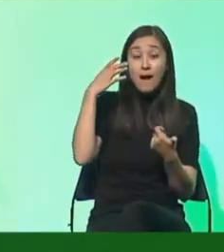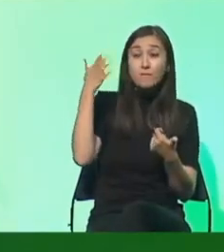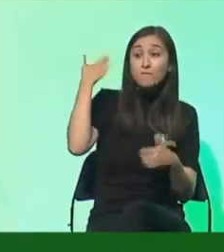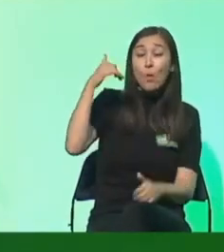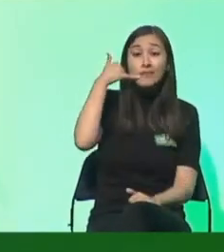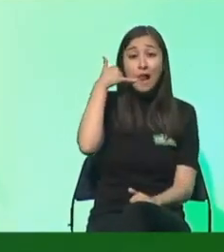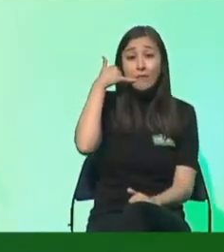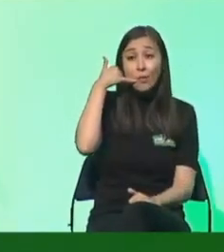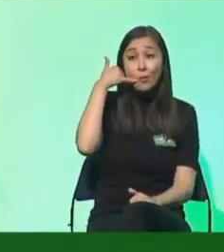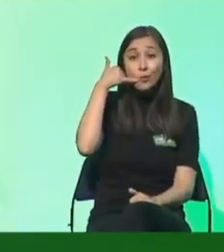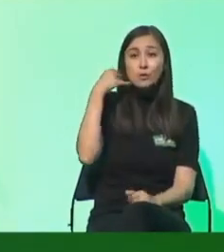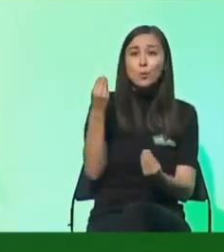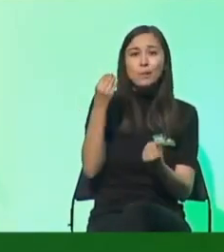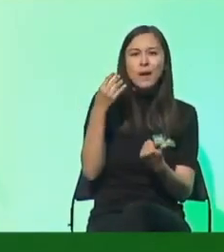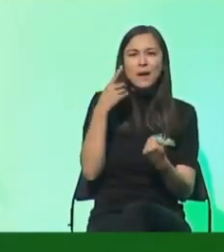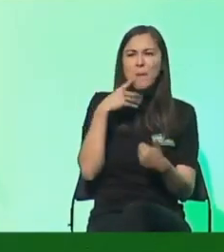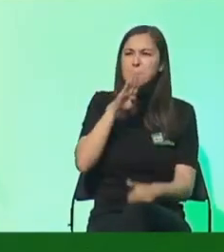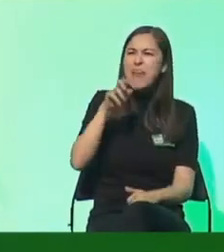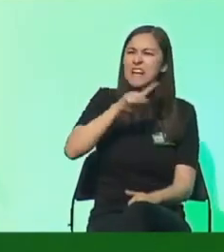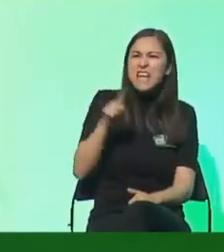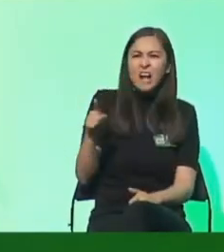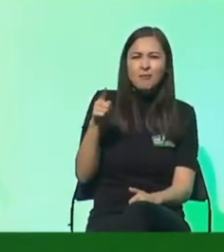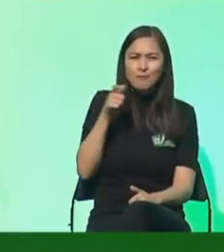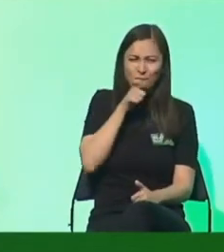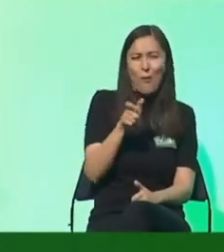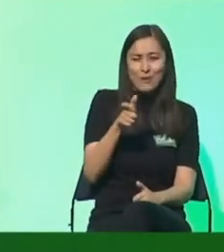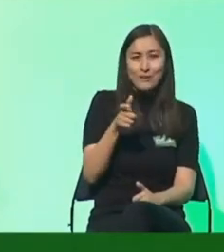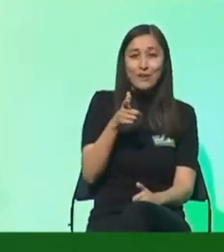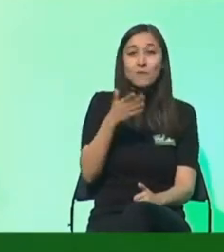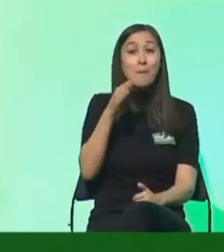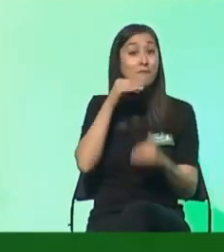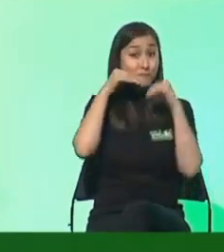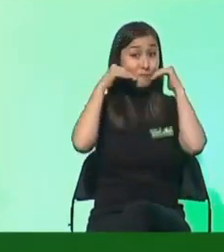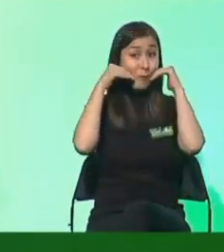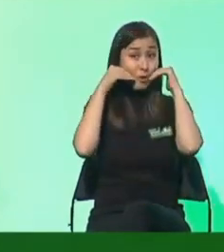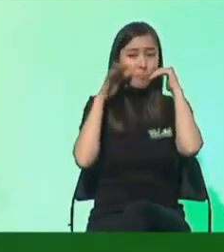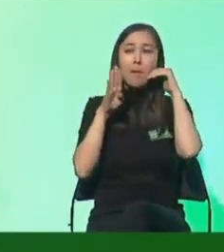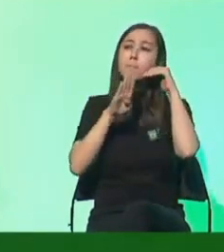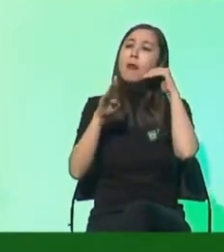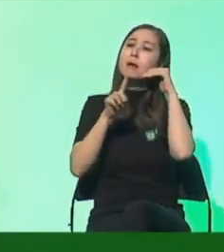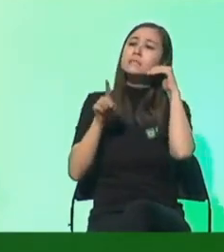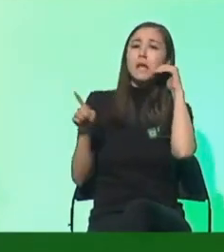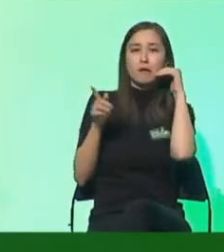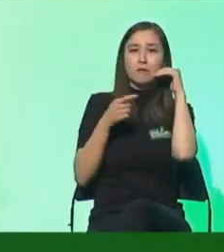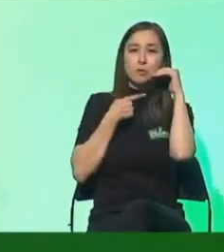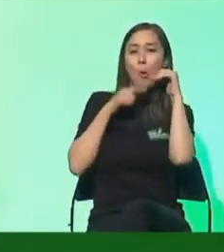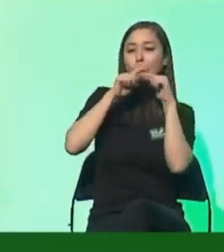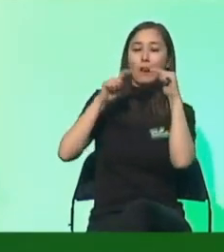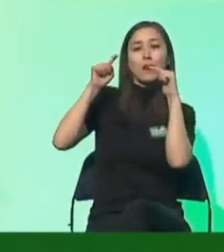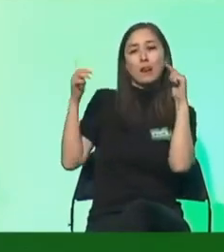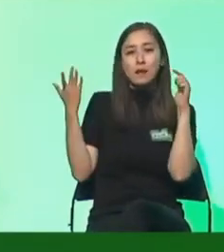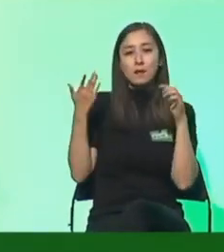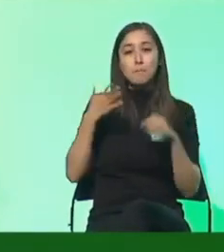Telefon gegangen sind, klang das ungefähr so: Banaczak. Wenn sie gut gelaunt waren, ein bisschen freundlicher: Banaczak. Meine